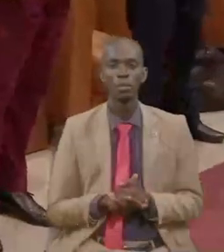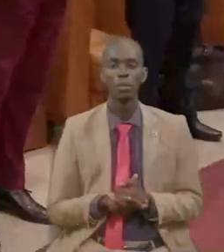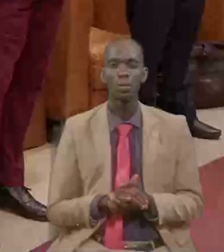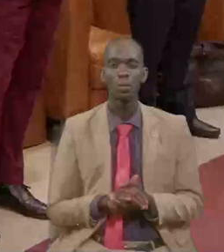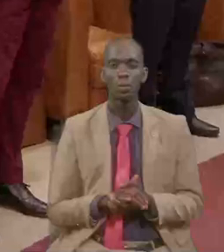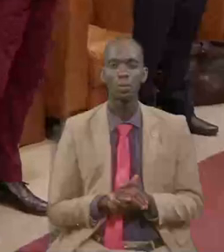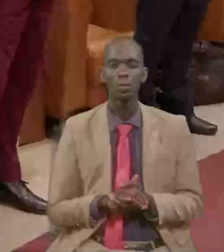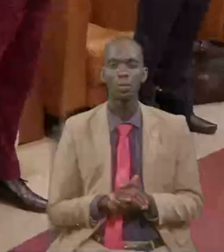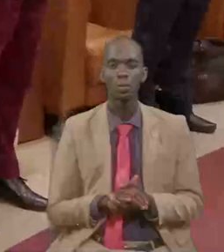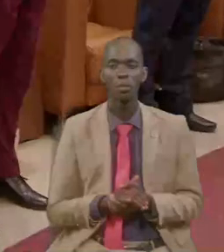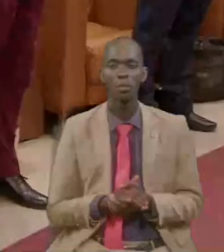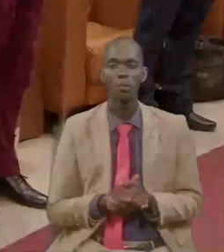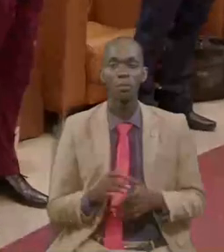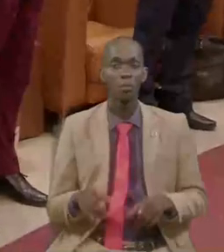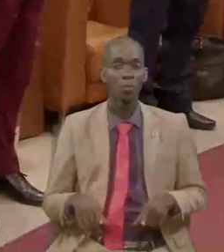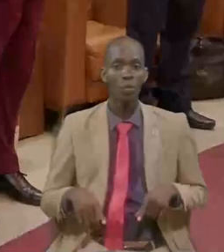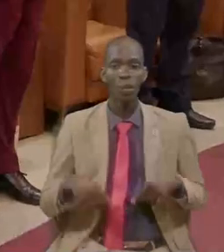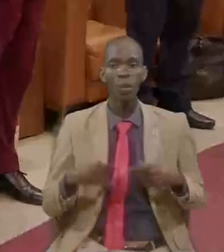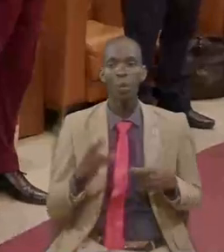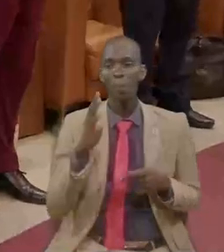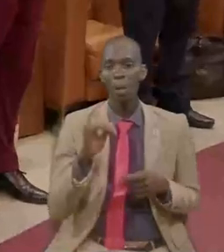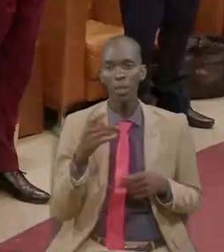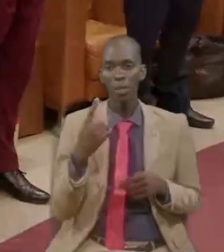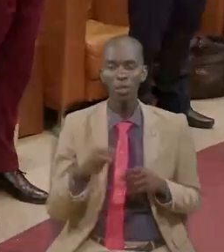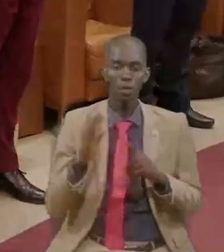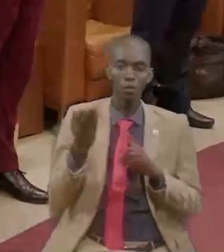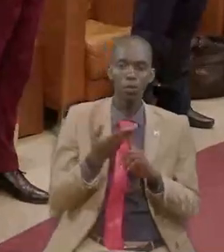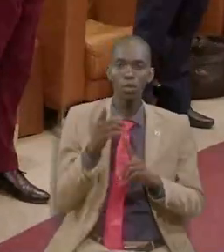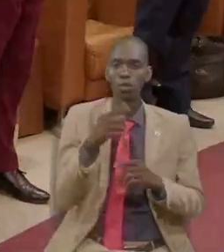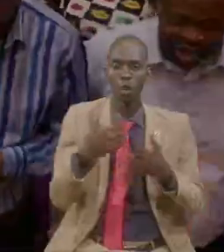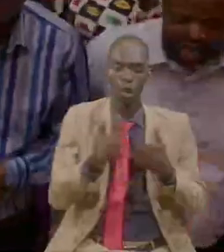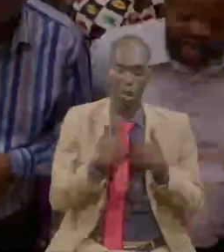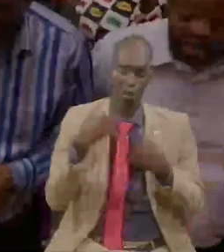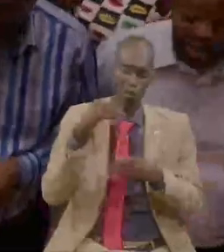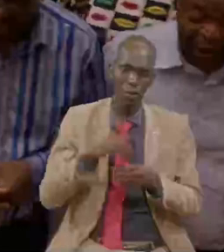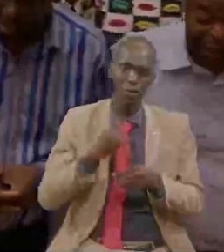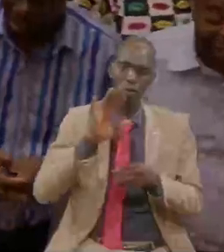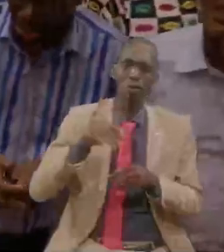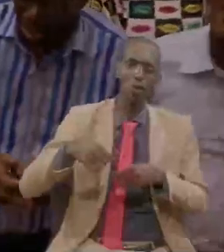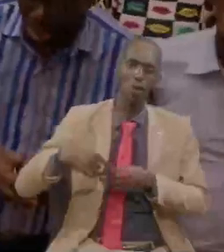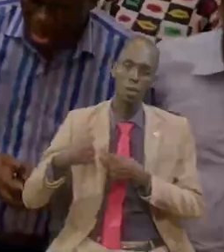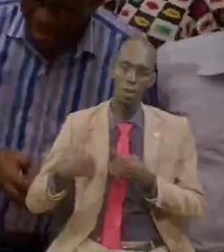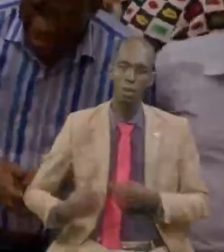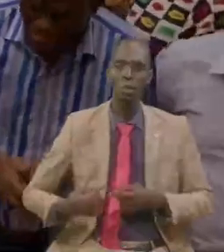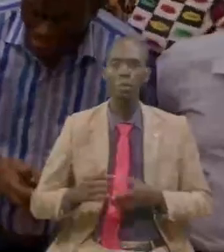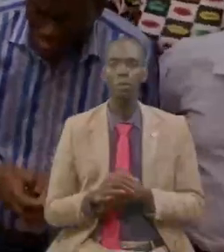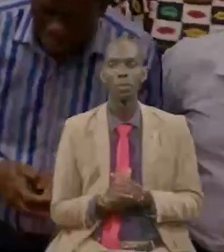Vivez par la conviction que vous avez dans votre cœur.